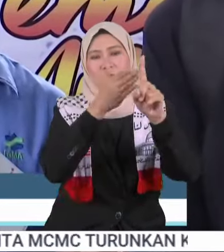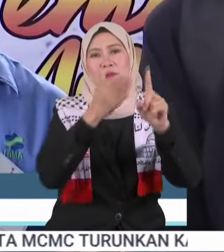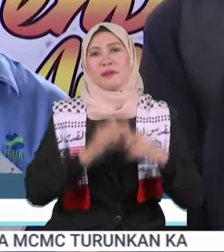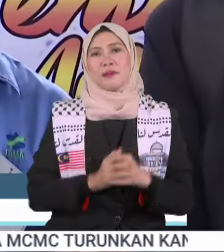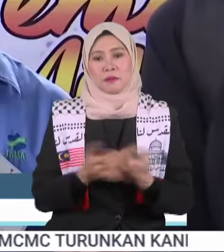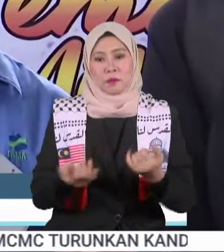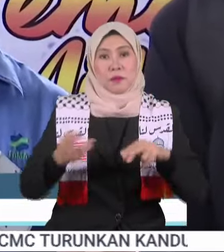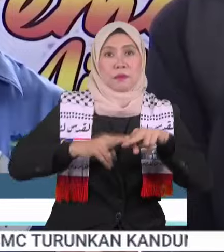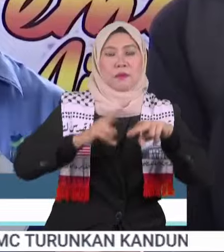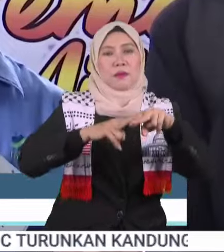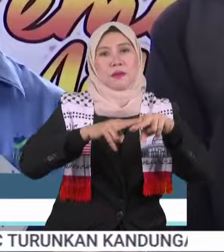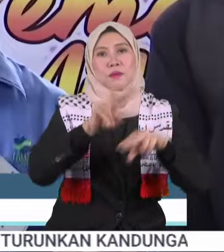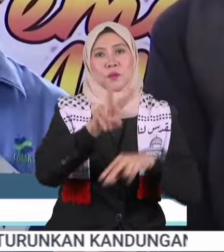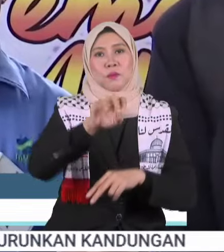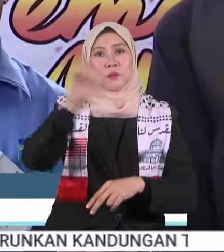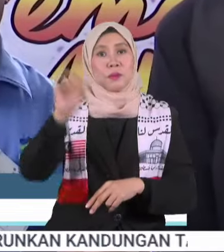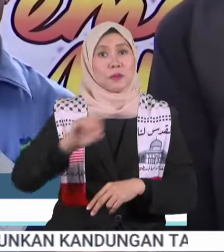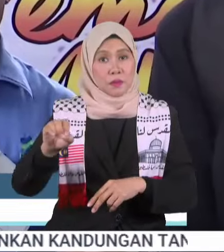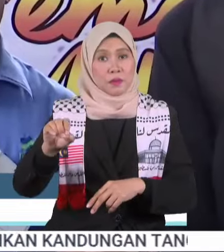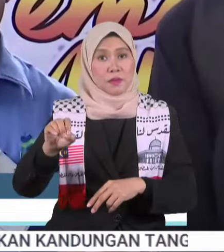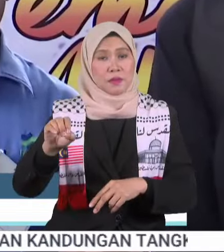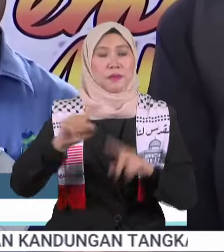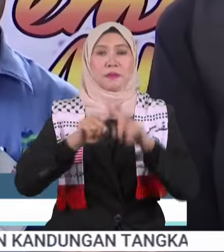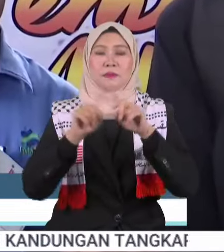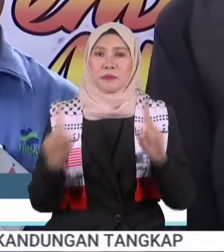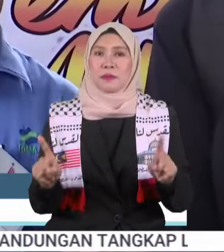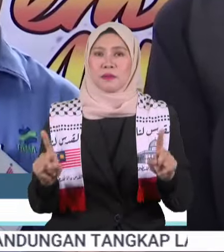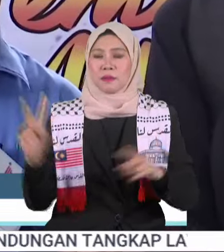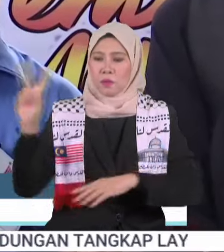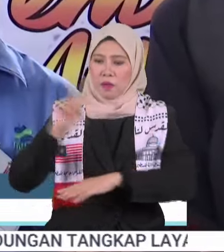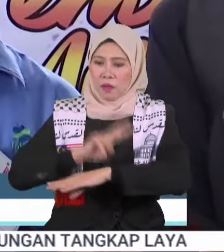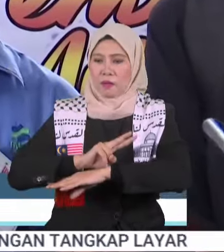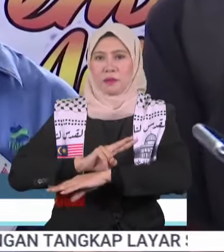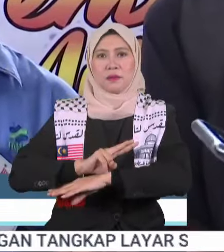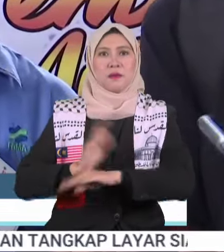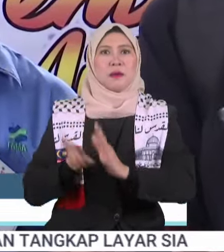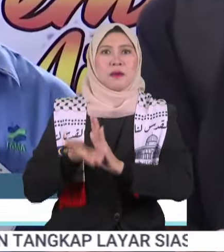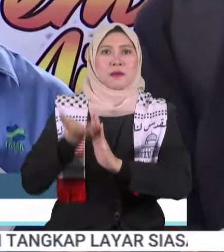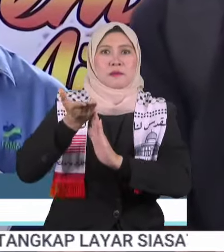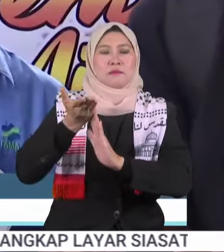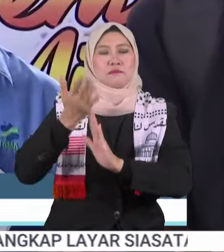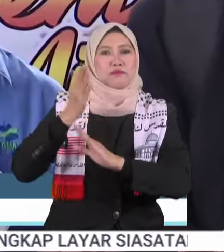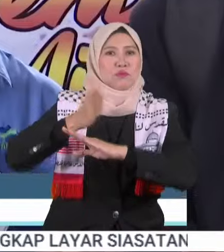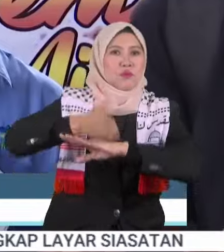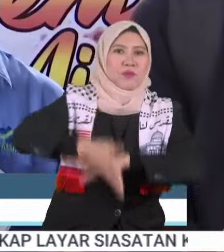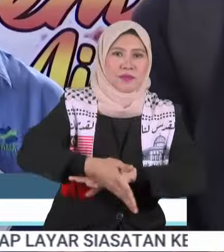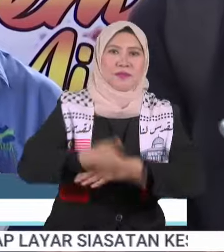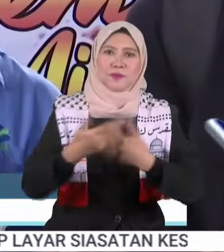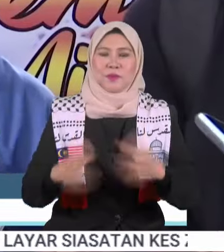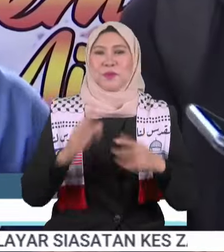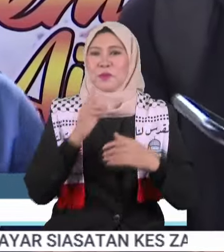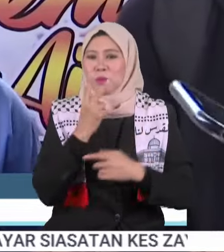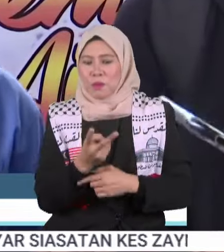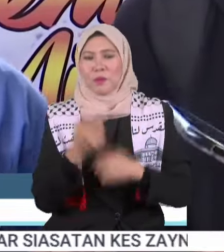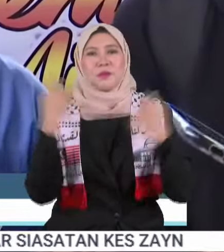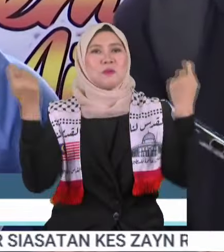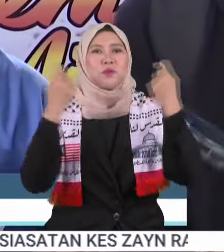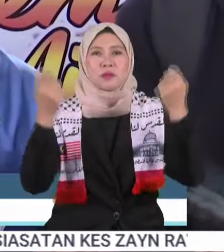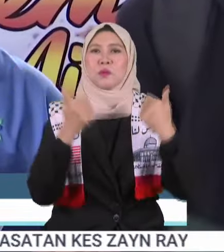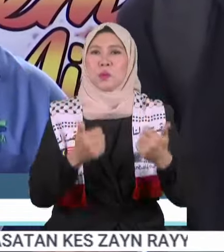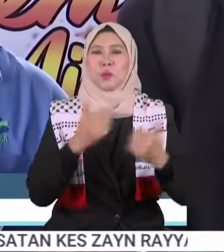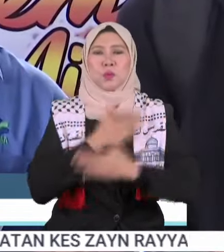kita meningkatkan lebih kurang dalam 20%, tapi dua hari ini dah hampir mencapai sasaran tersebut. Maksudnya sambutan kali ini